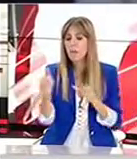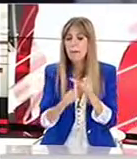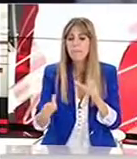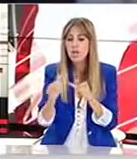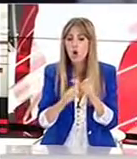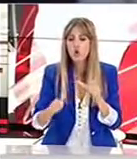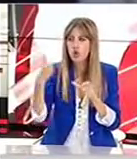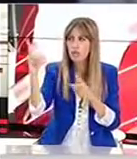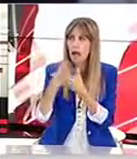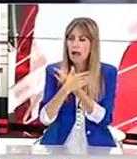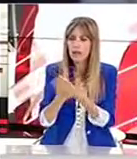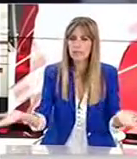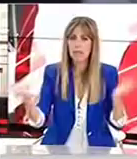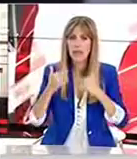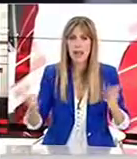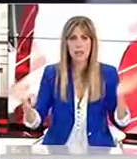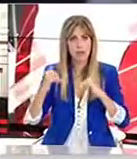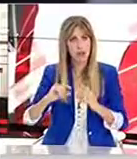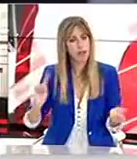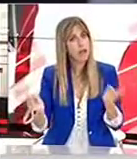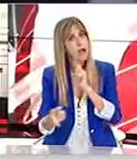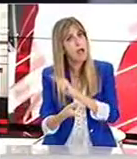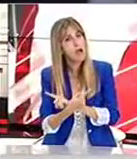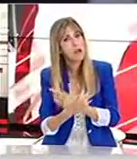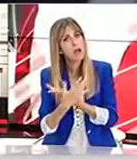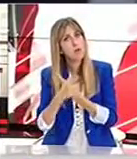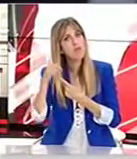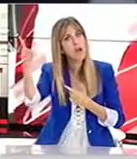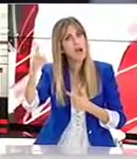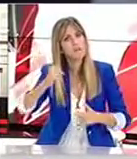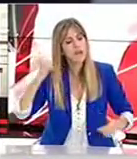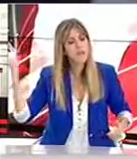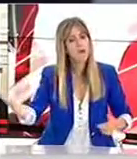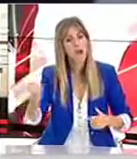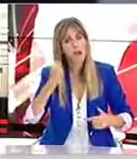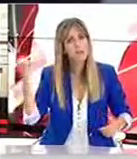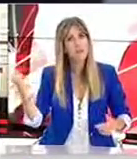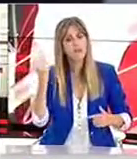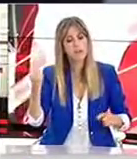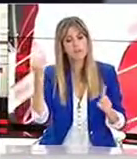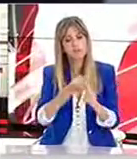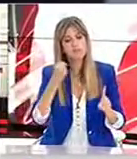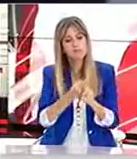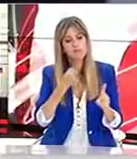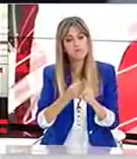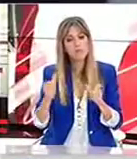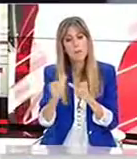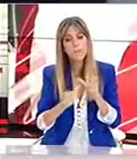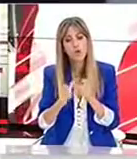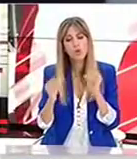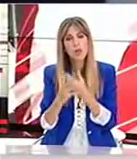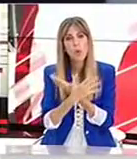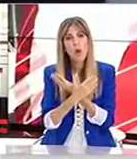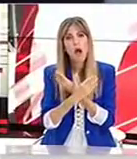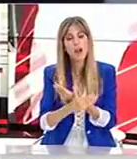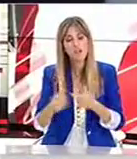και οι ακραίες φωνές. Πού βρίσκονται σήμερα αυτές οι συνομιλίες μεταξύ των δύο χωρών, κύριε Πρόεδρε, και υπάρχει σαφής, με συγχωρείτε,